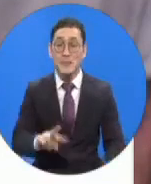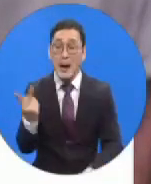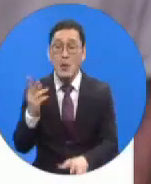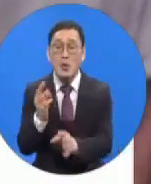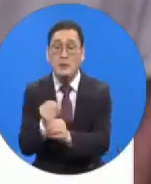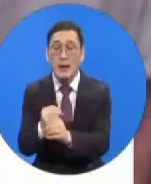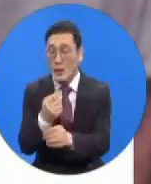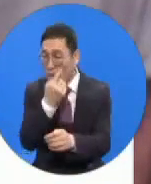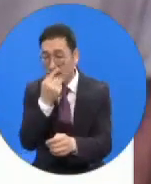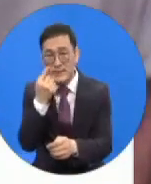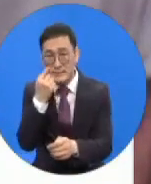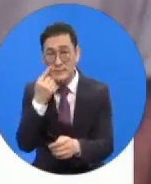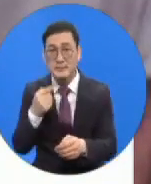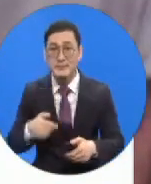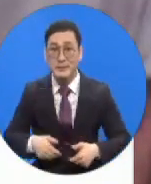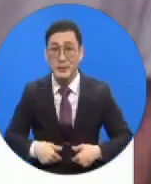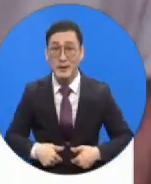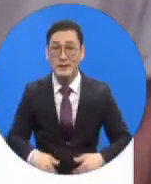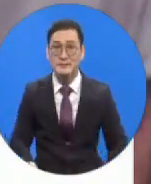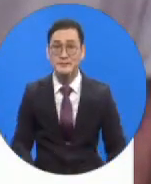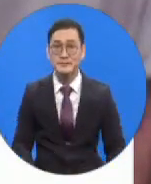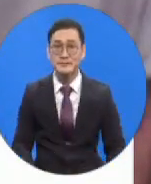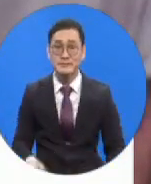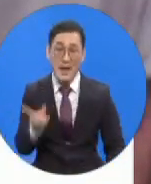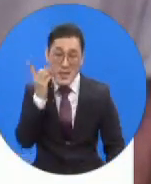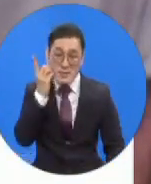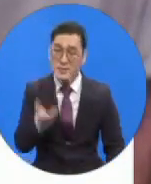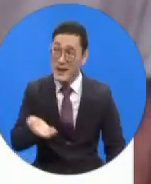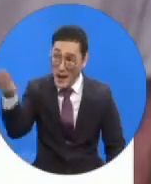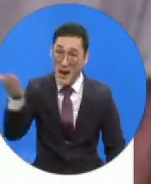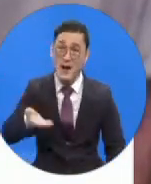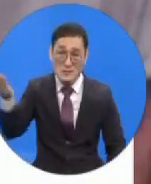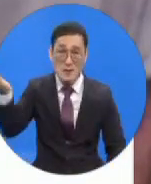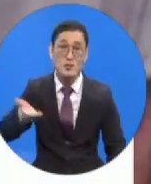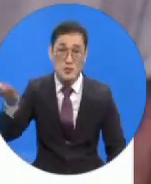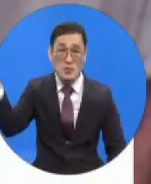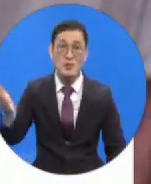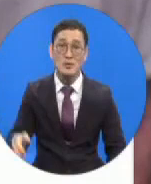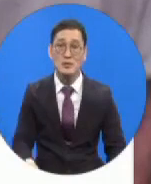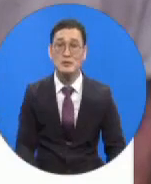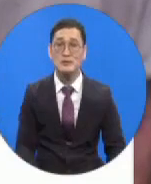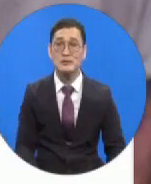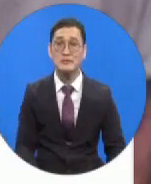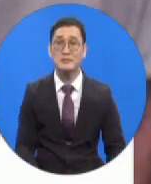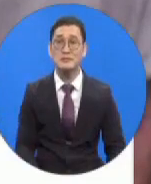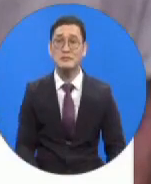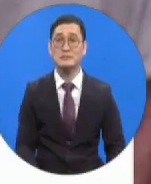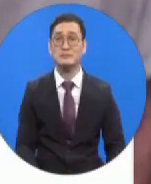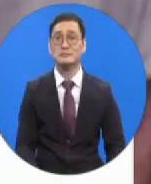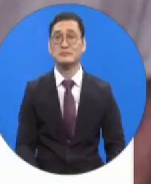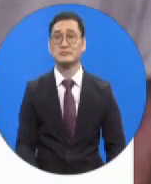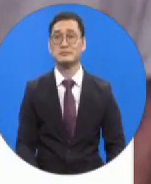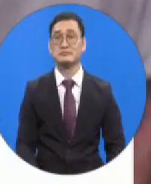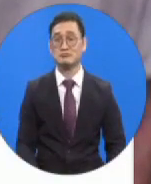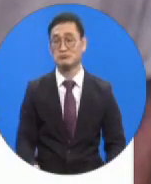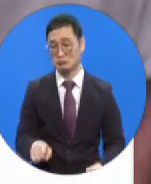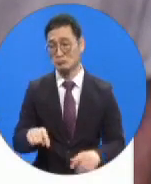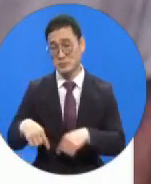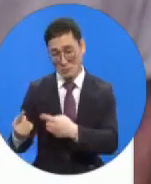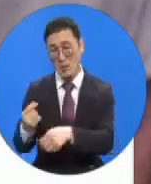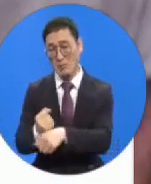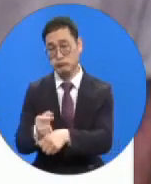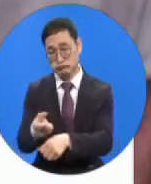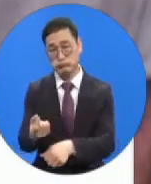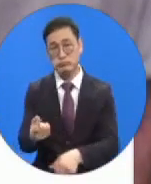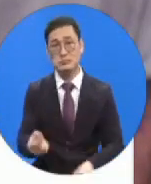듭니다. 어쨌든 열심히 동참해 주시고 또 이렇게 자료도 제출해서 이런 부분에 대한 진실을 밝힐 수 있도록 그렇게 해야 된다고 생각을 합니다.